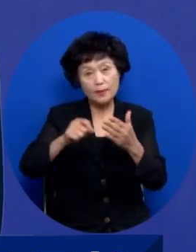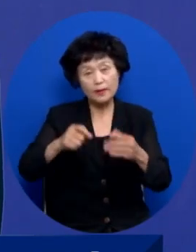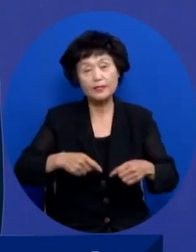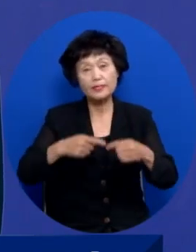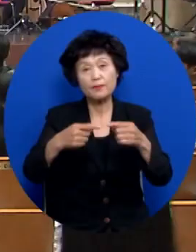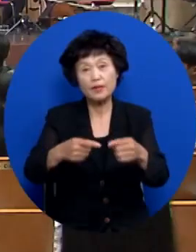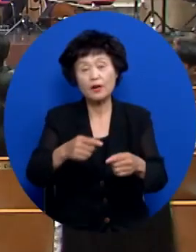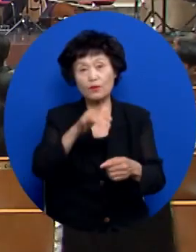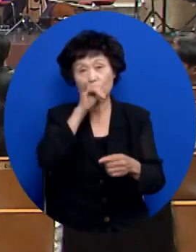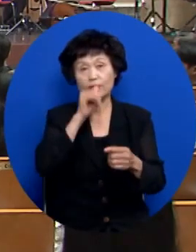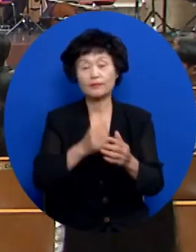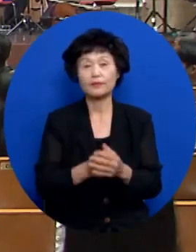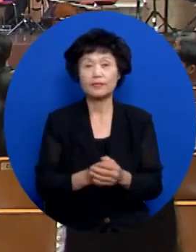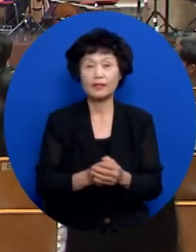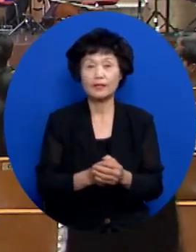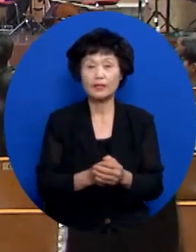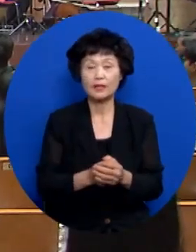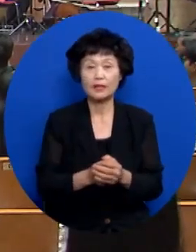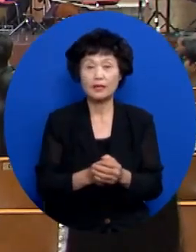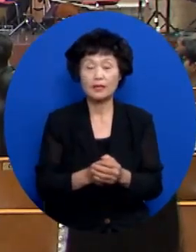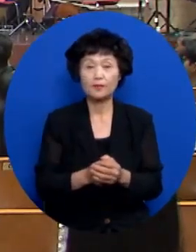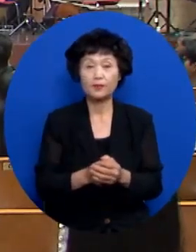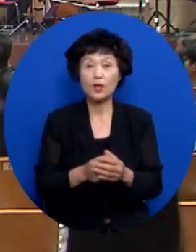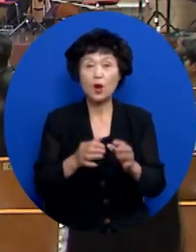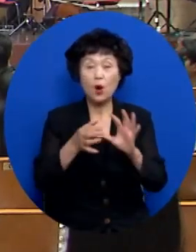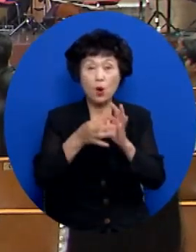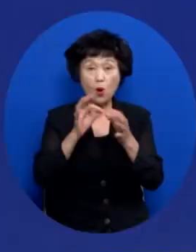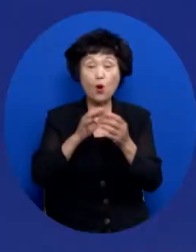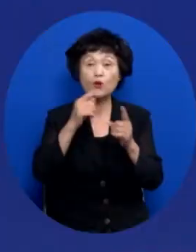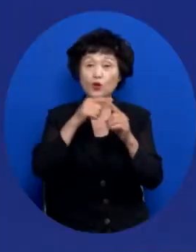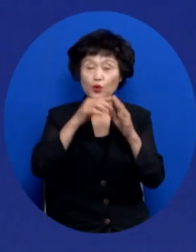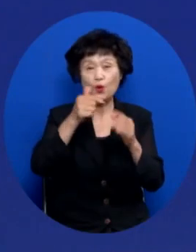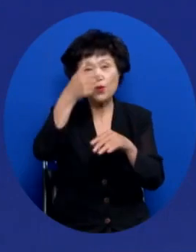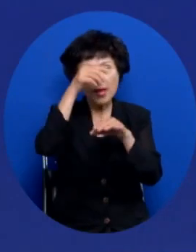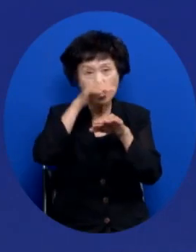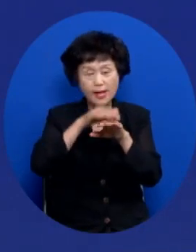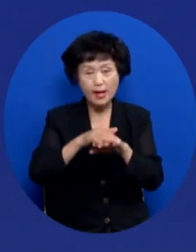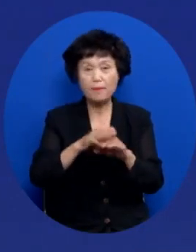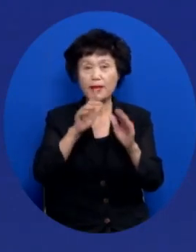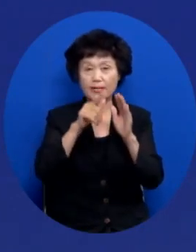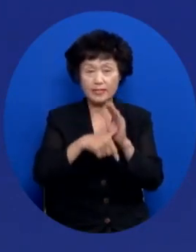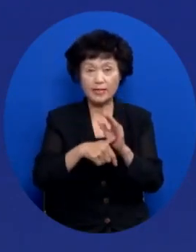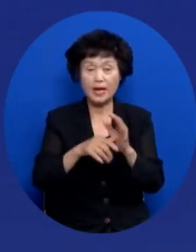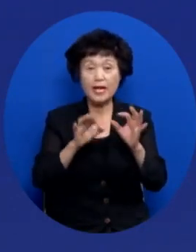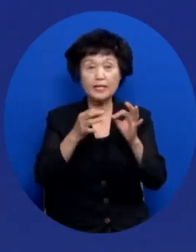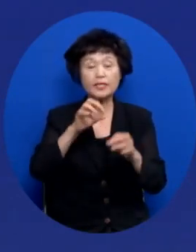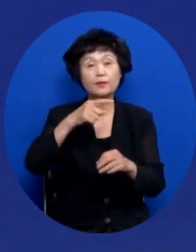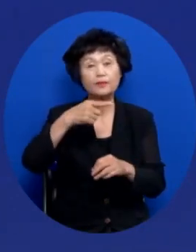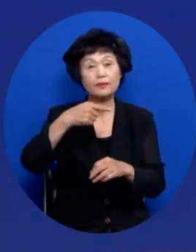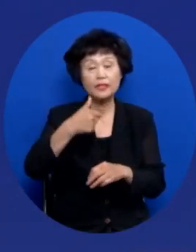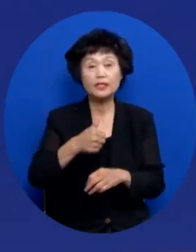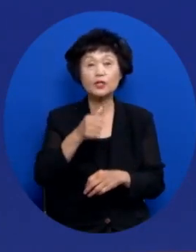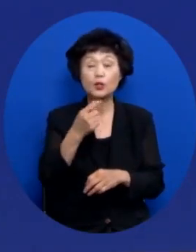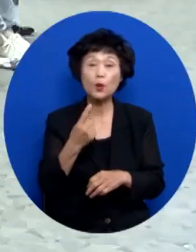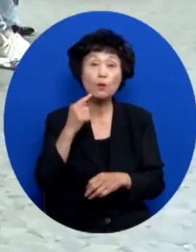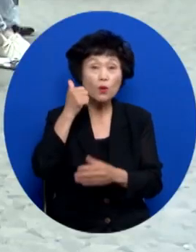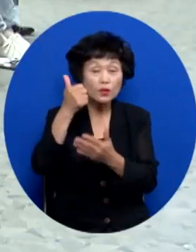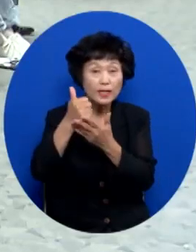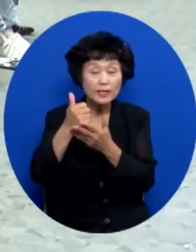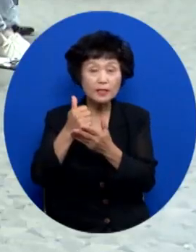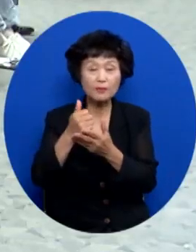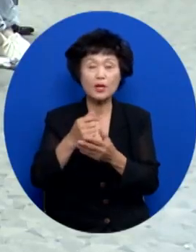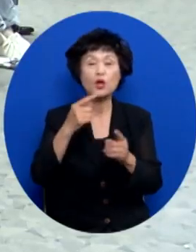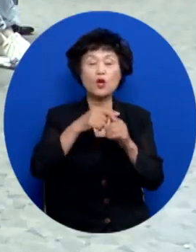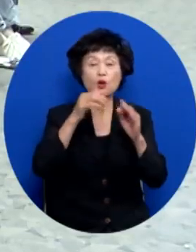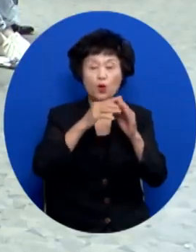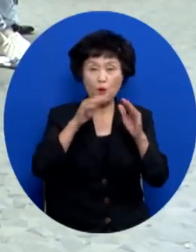기자입니다. 지난 주일 오륜교회 예배 시간. 김은호 목사가 교회 영유아 돌봄 시설의